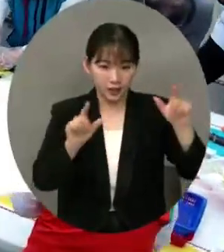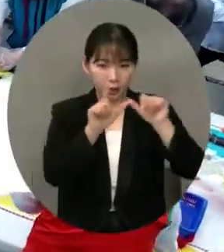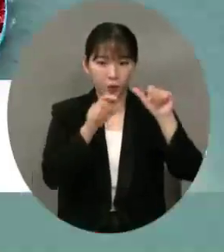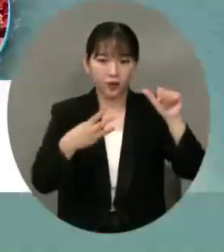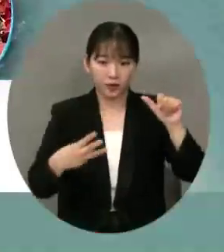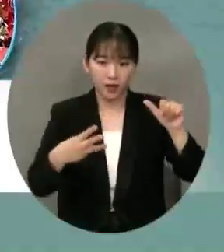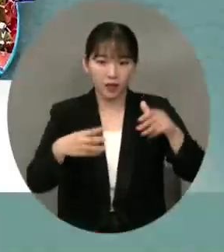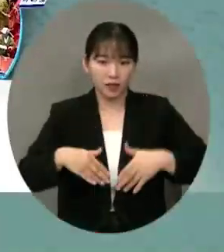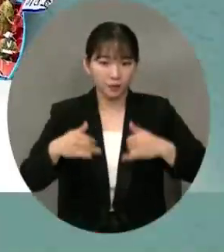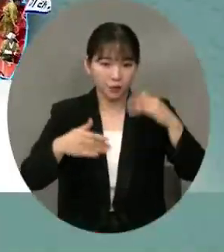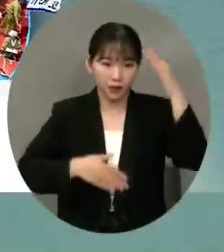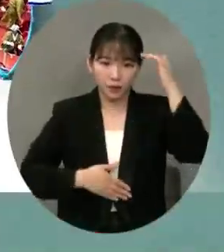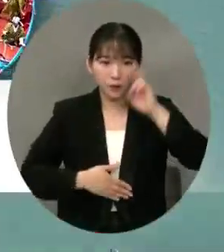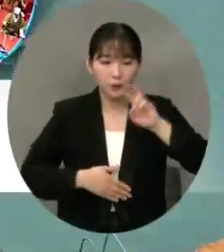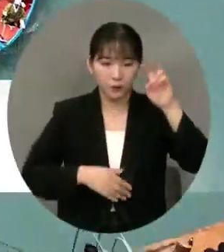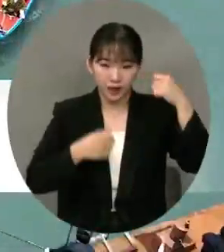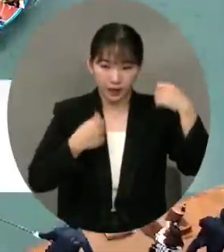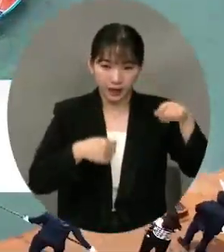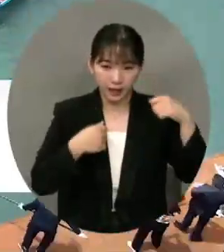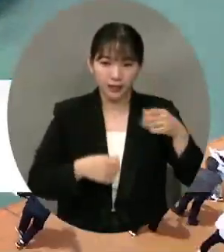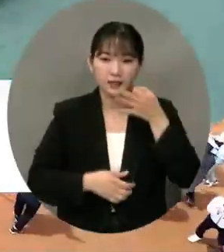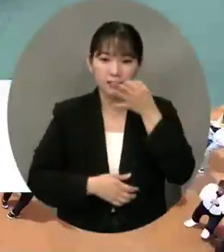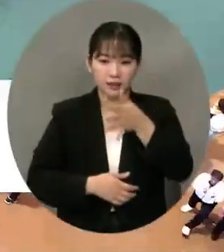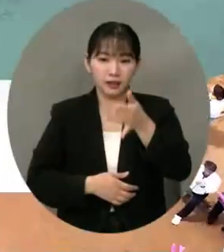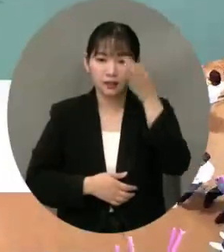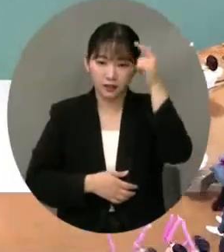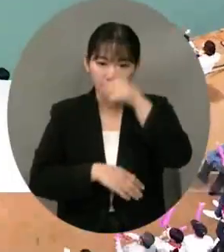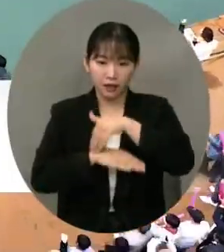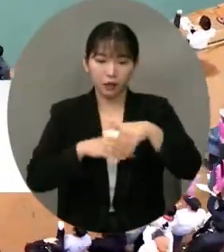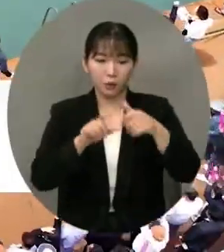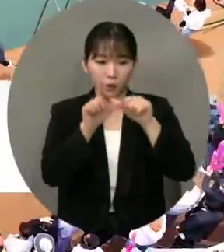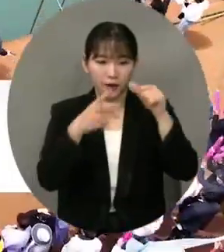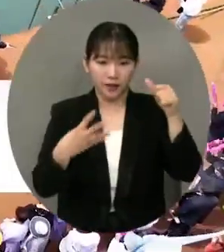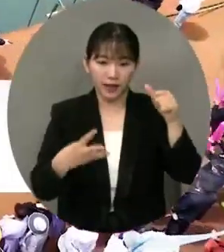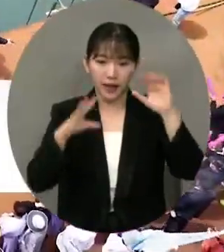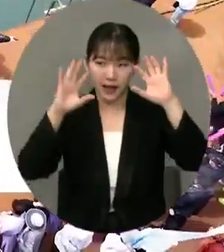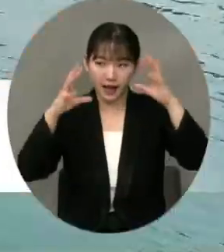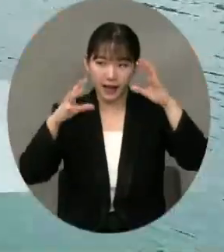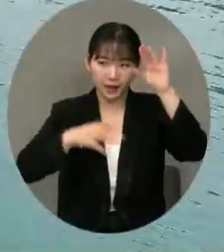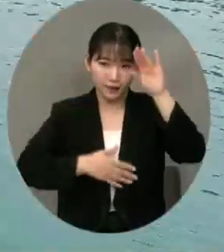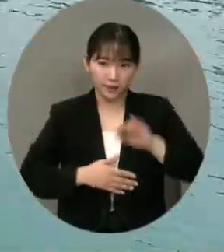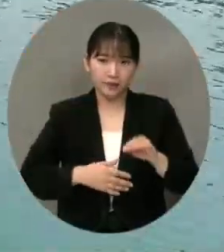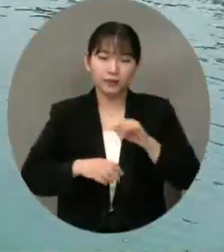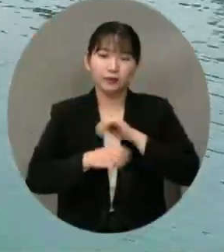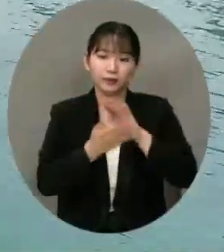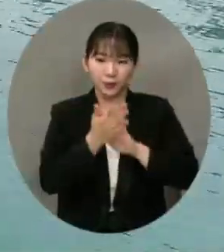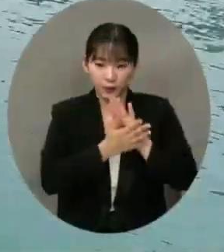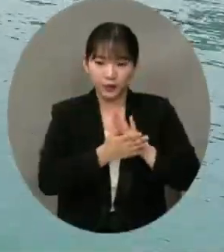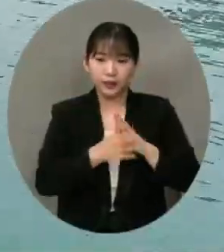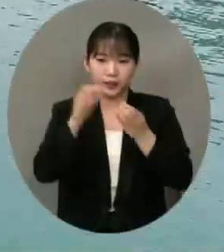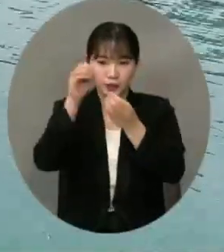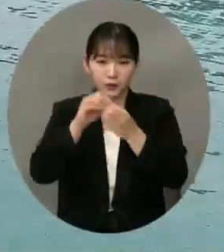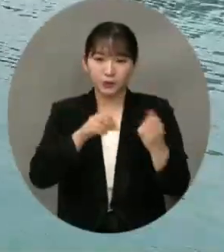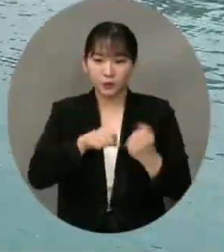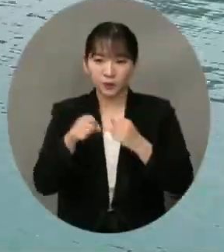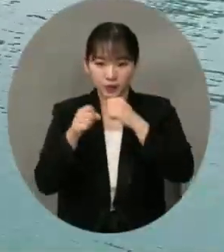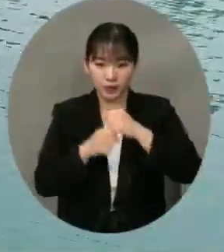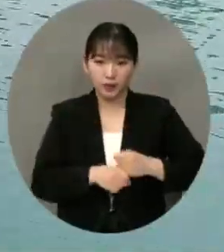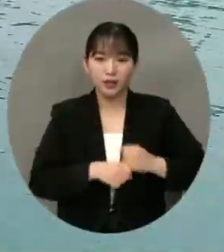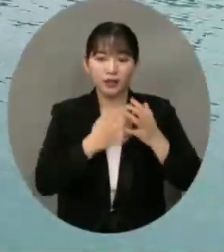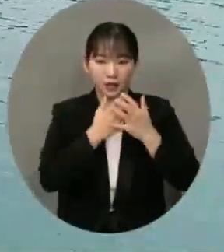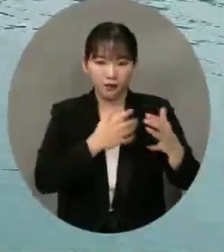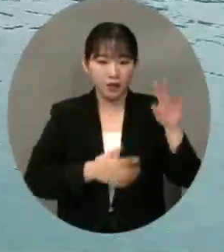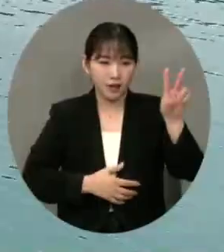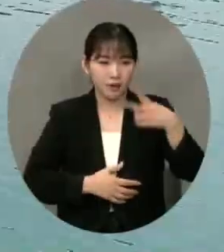3일은 남도 국학 한마당과 개막 공연이 펼쳐지고 5월 4일은 어린이 어울림 한마당과 전통 노기 대회